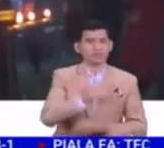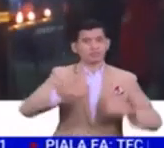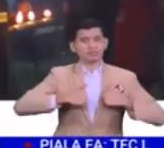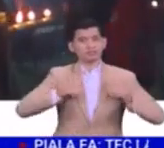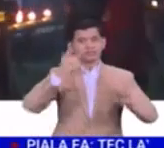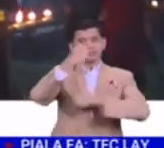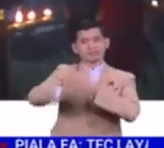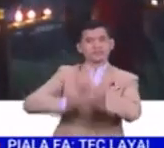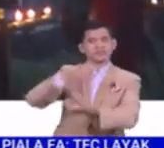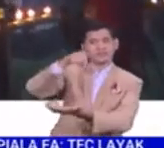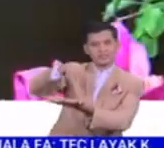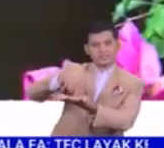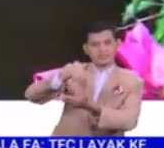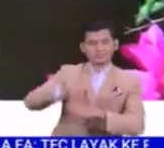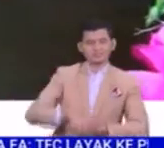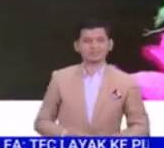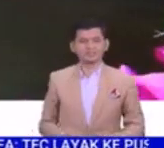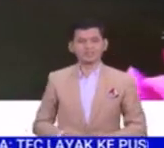pada tahun ini.